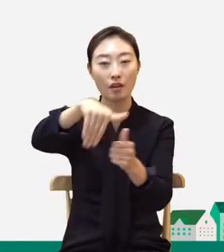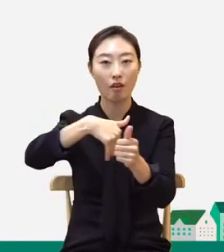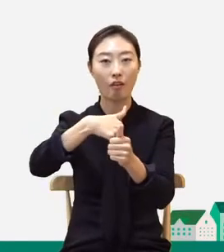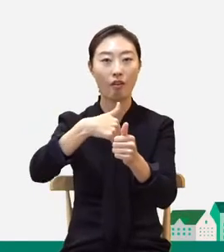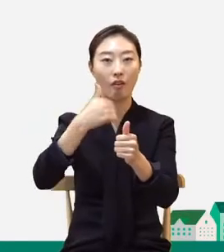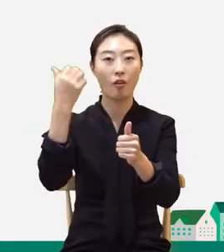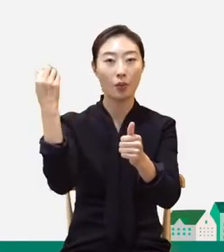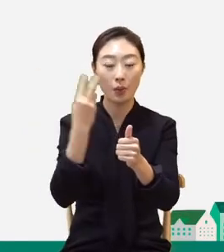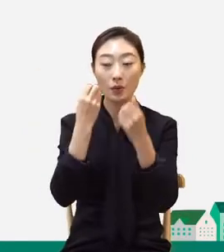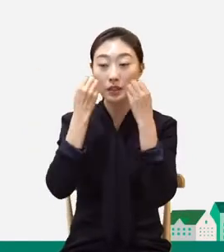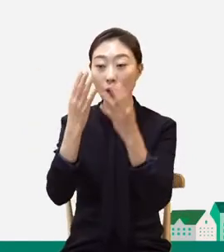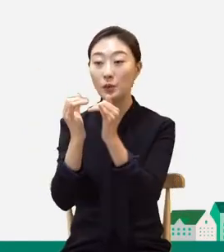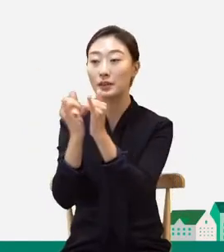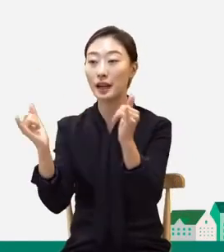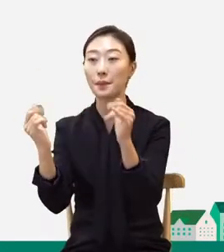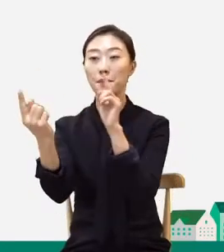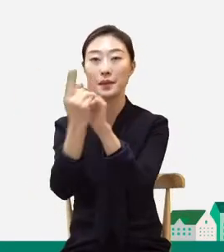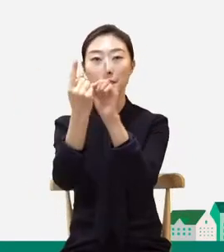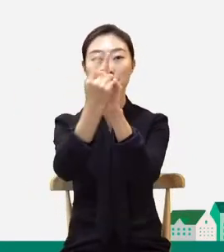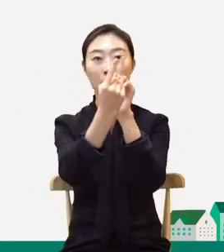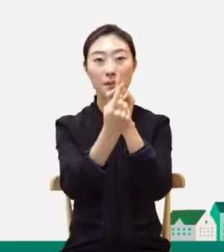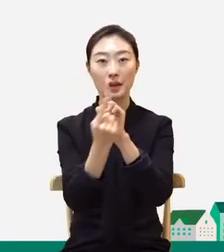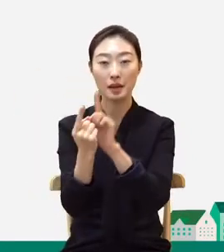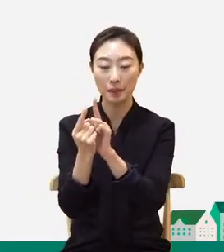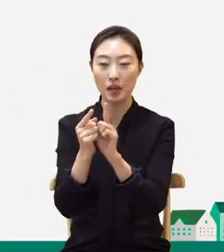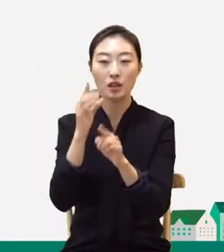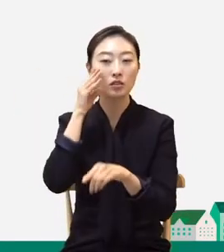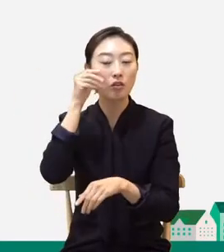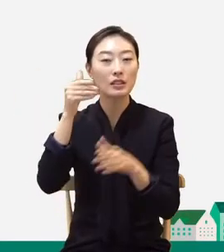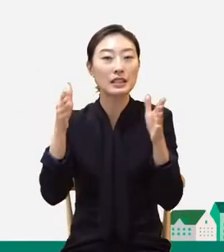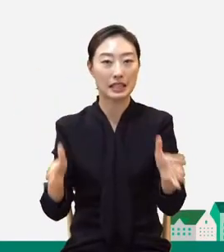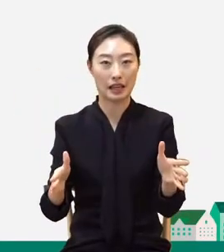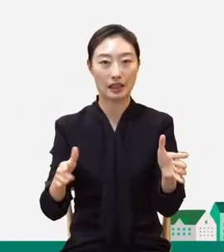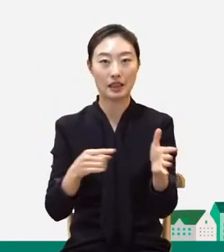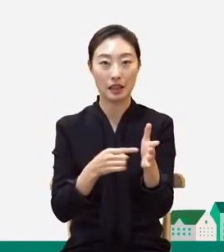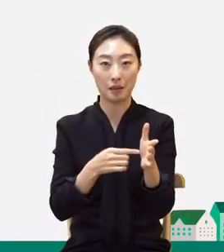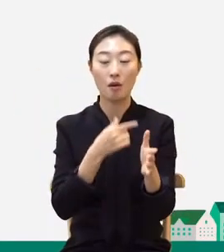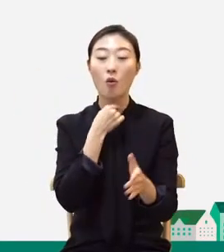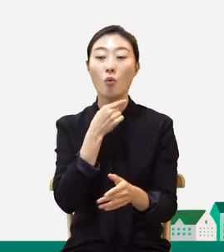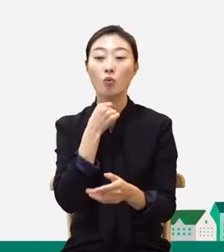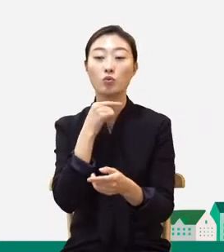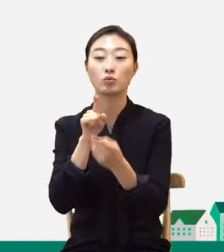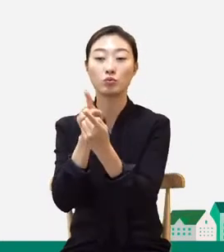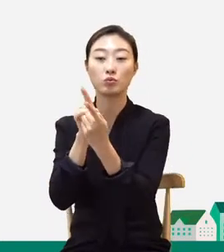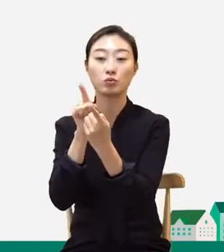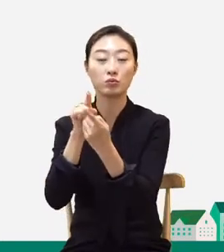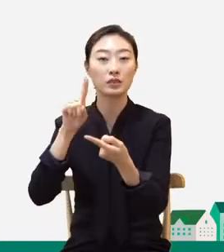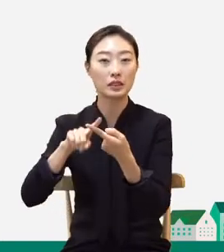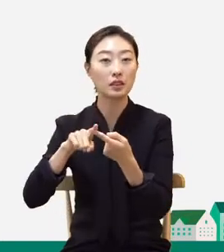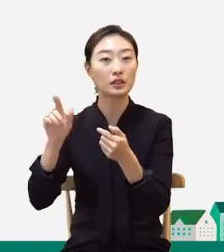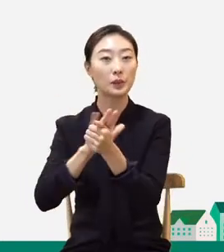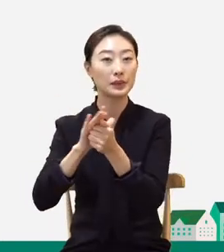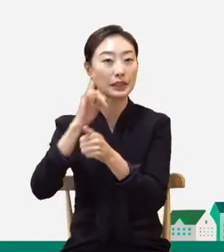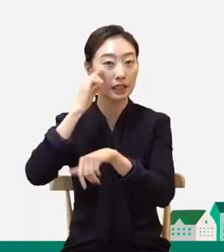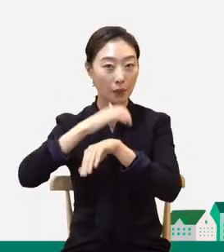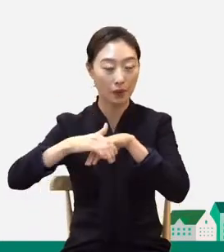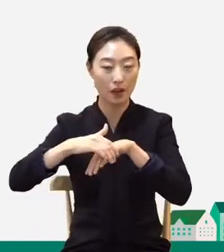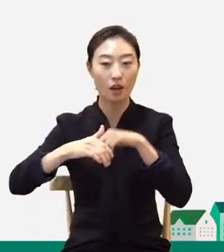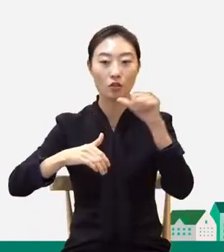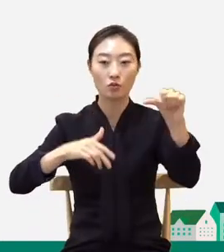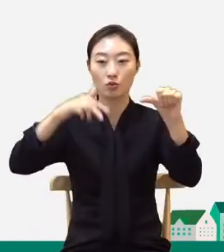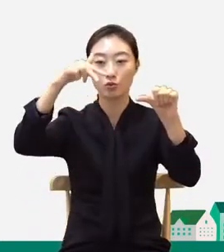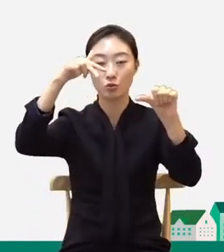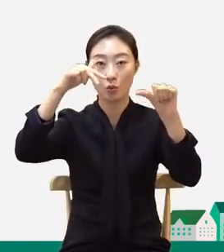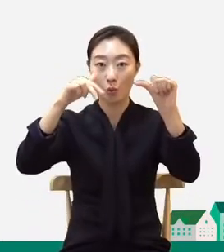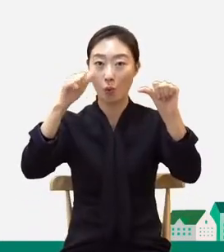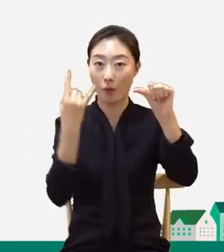새로운 사람을 적응하는 기간으로 보고, 입주자 욕구를 중심으로 함께 서비스를 계획해서 주 5회 이상 서비스가